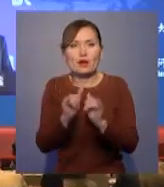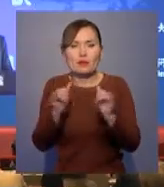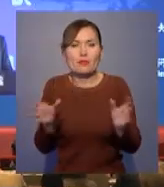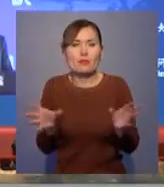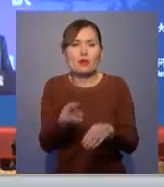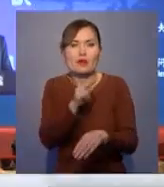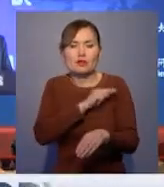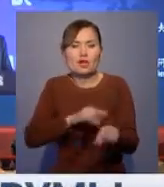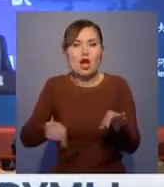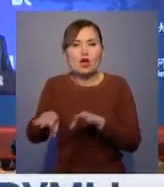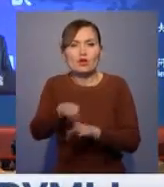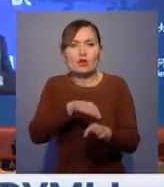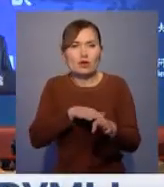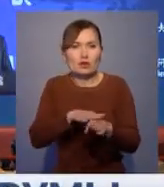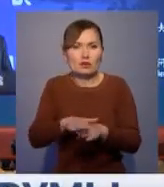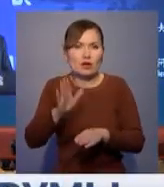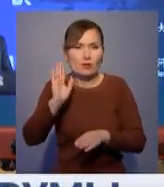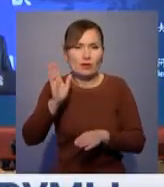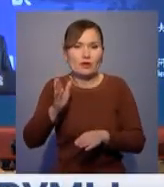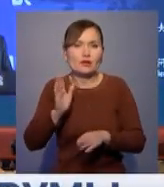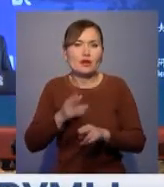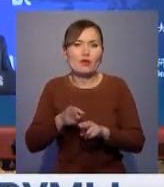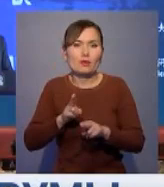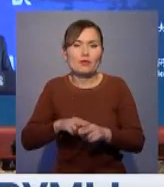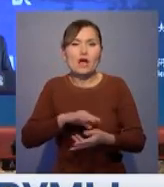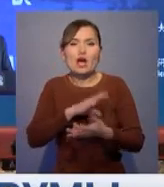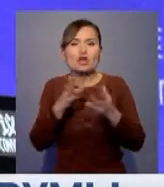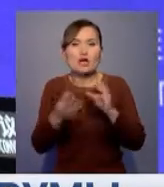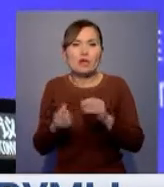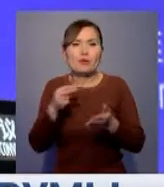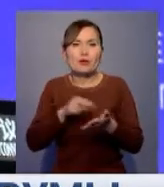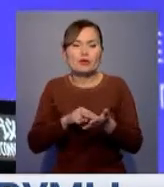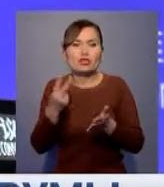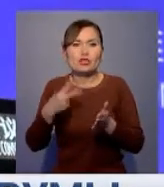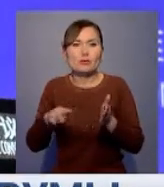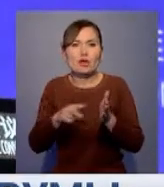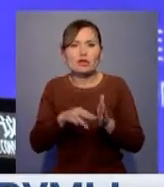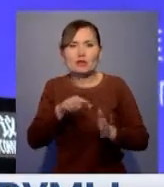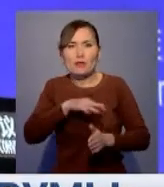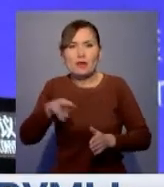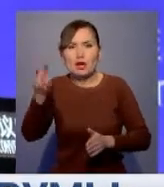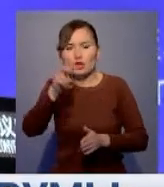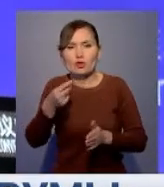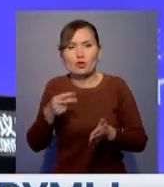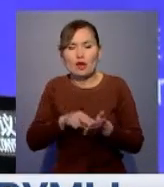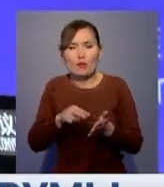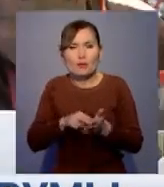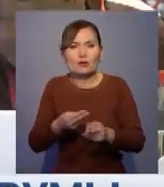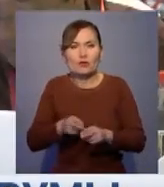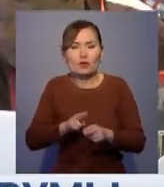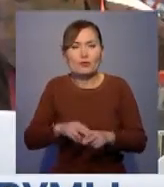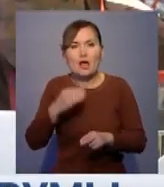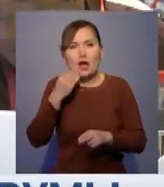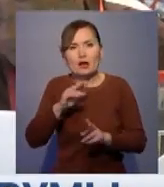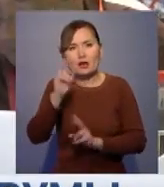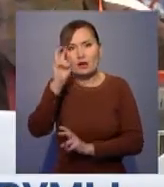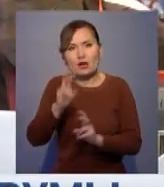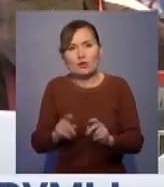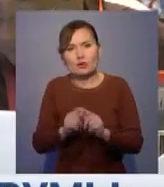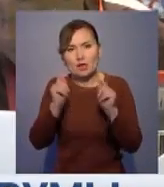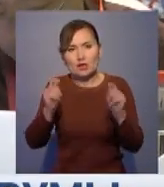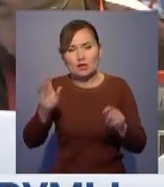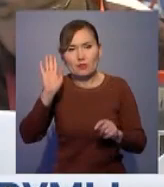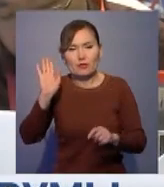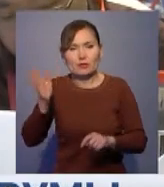саласында бірлескен жобалар жүзеге асырылып жатыр. Алдағы уақытта жалпы оны 27 миллиард доллар болатын заман талабына сай өндіріс орындары іске